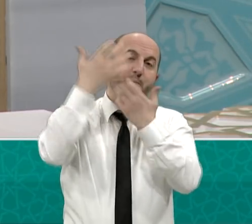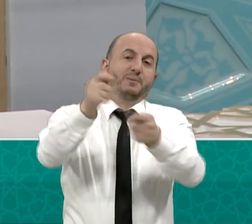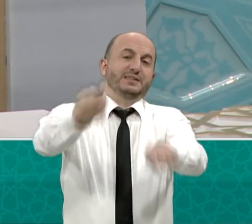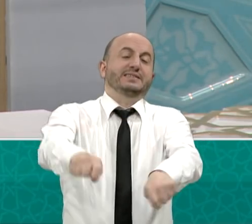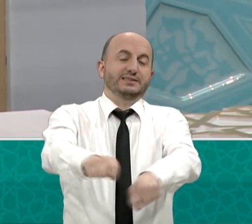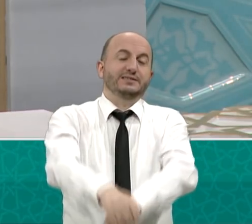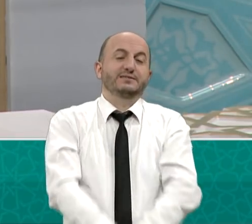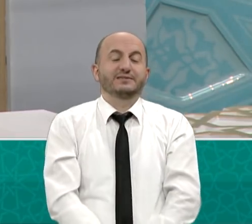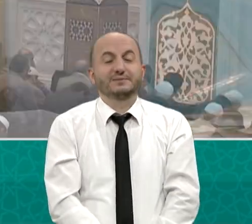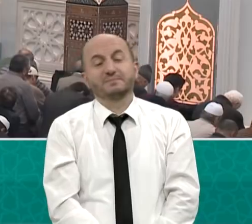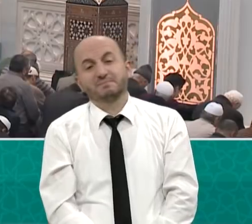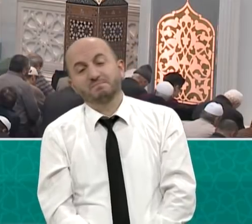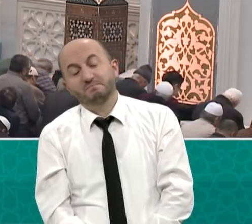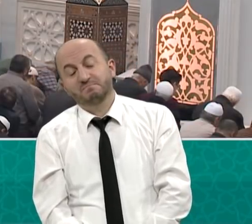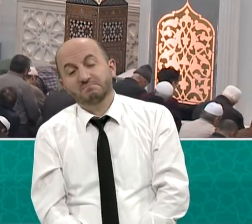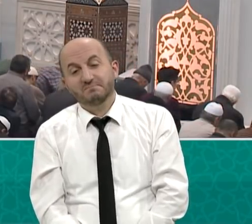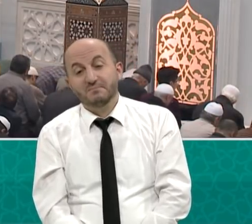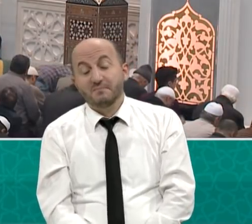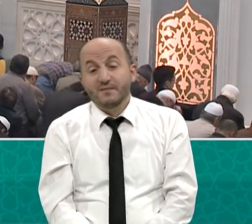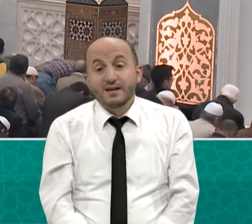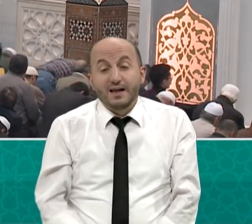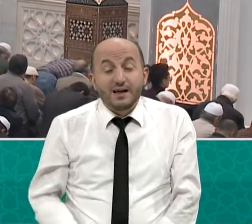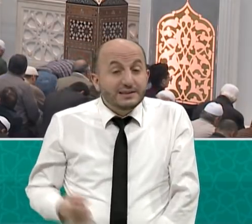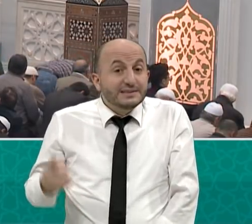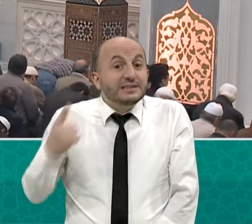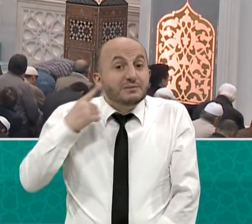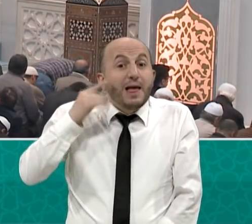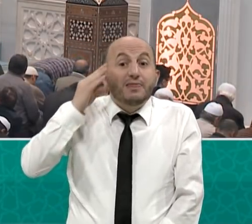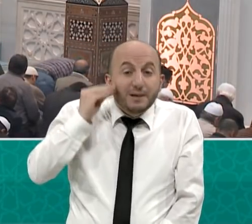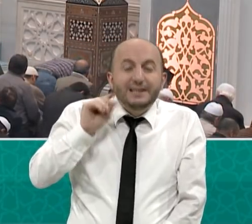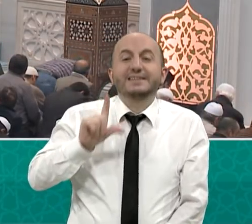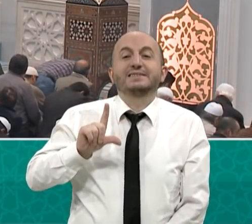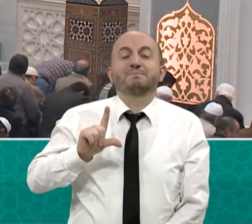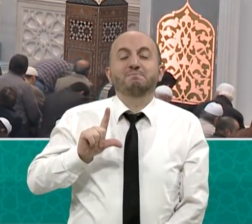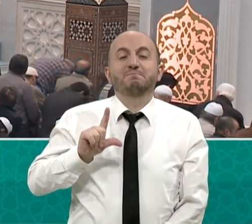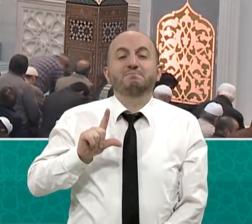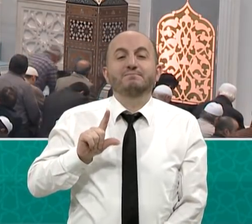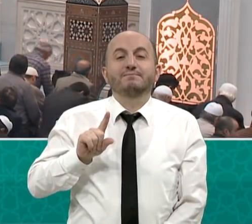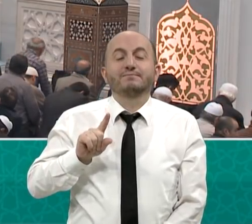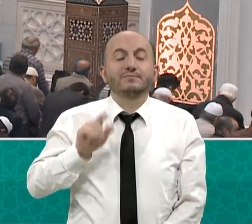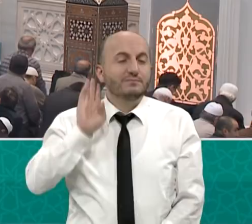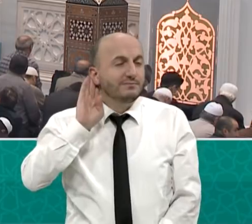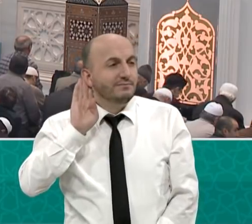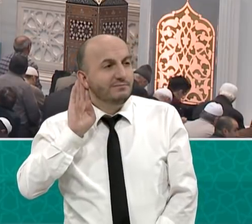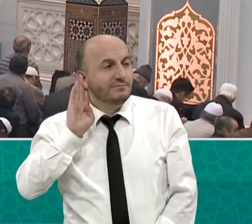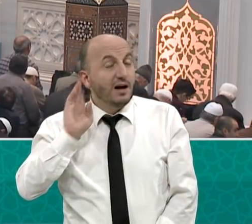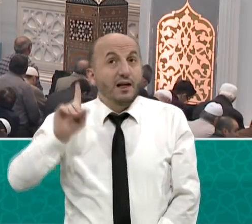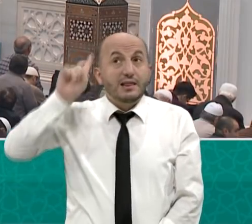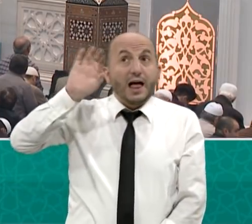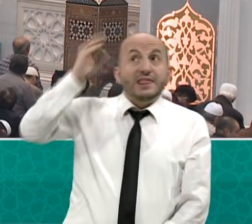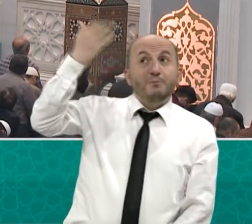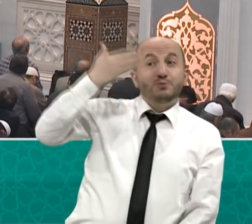edilsin. Yani dinleyince tabii anlama amaçlı kulağımızı ona verip Mevla ne